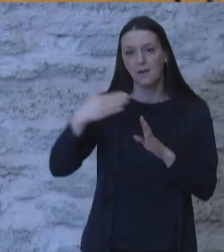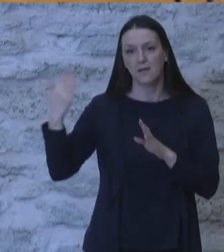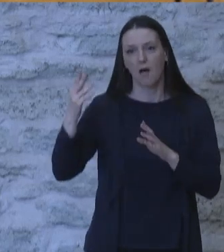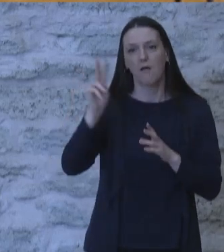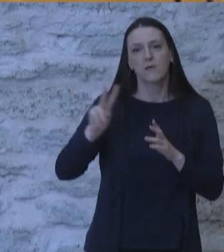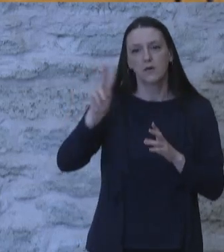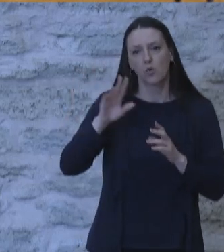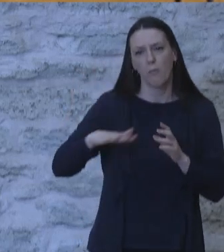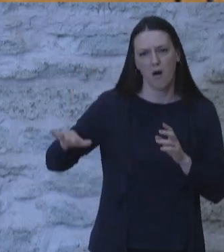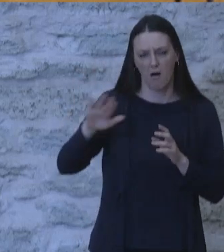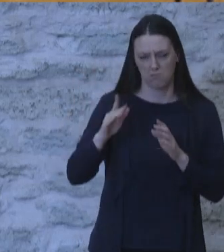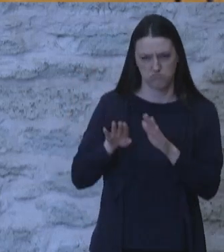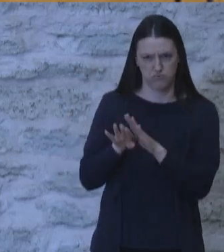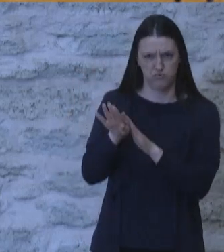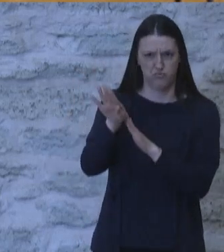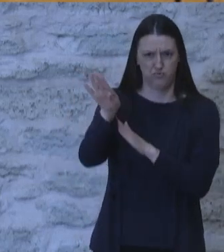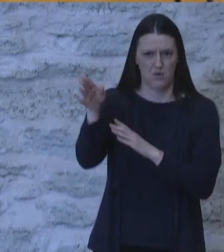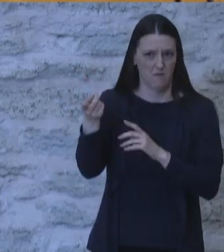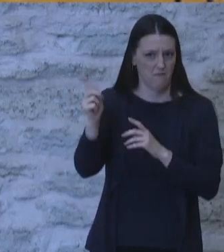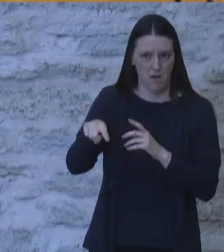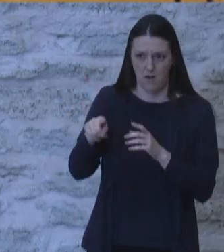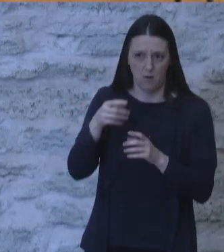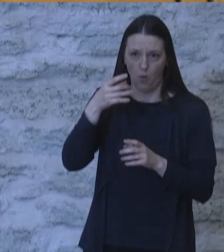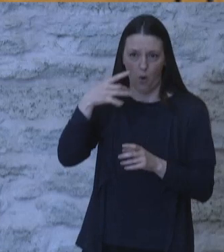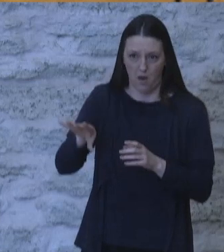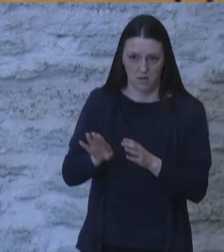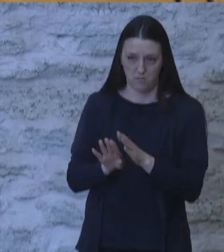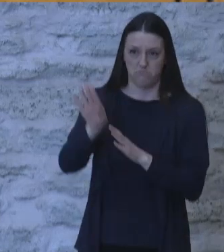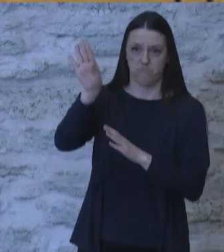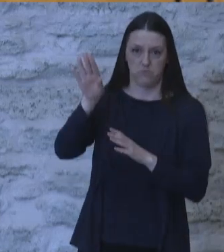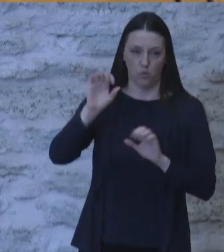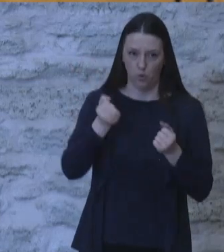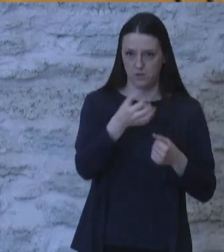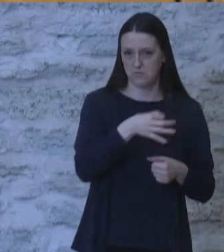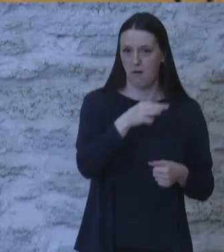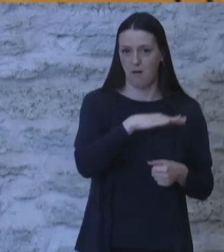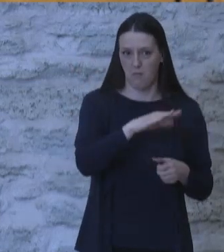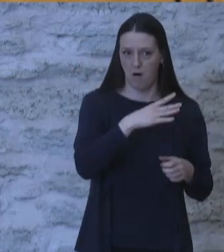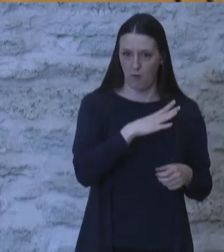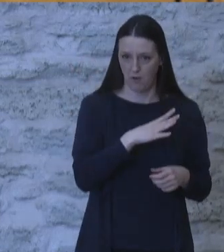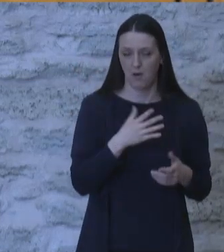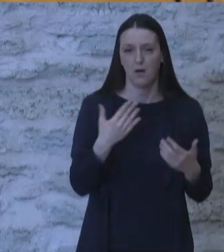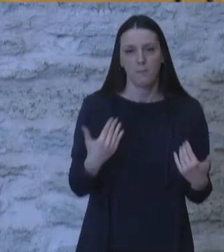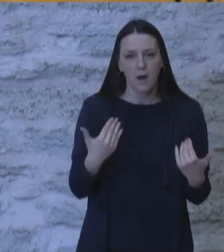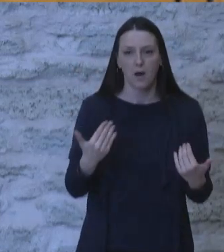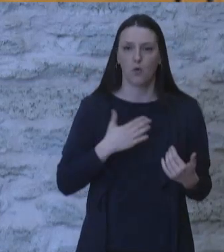veel palju koletam, kui Saaremal on kunagi olnud. Minu küsimus on, et mida on praegu võimalik teha